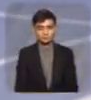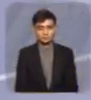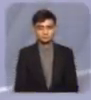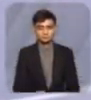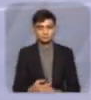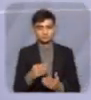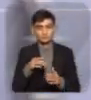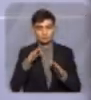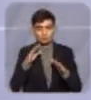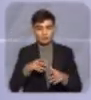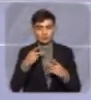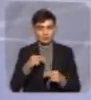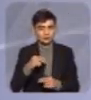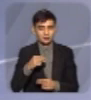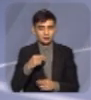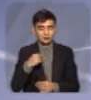Отдельное место, где